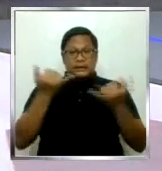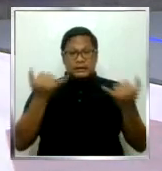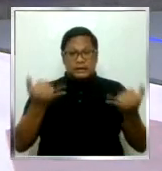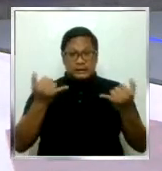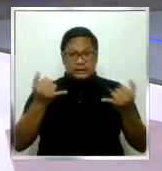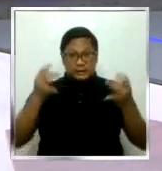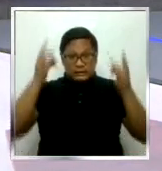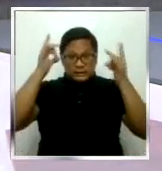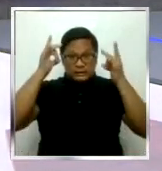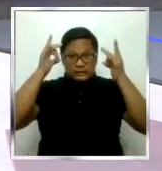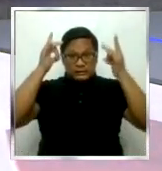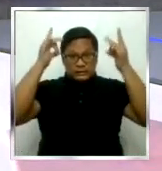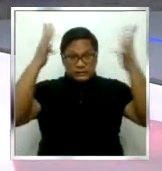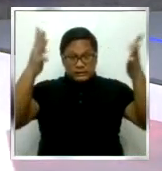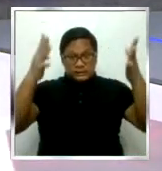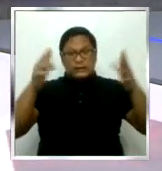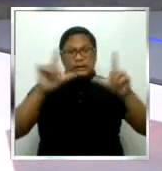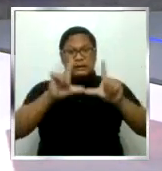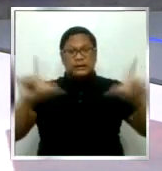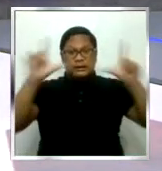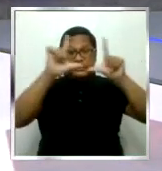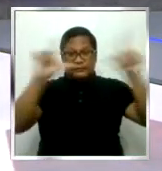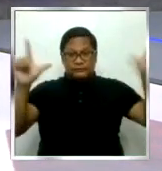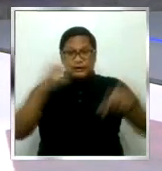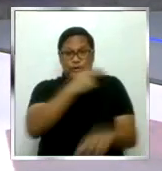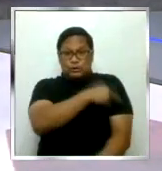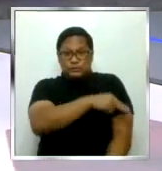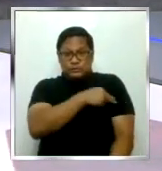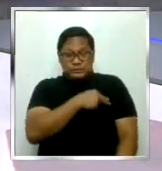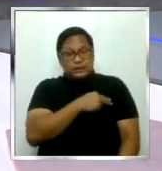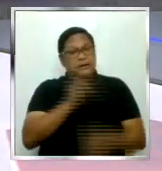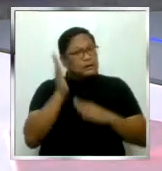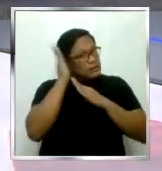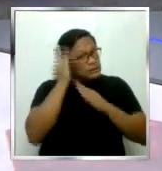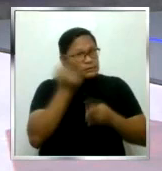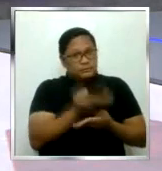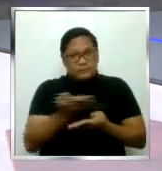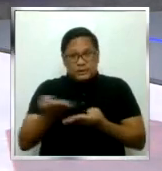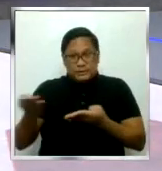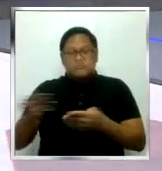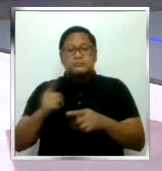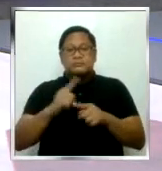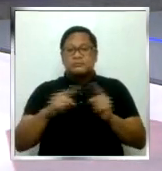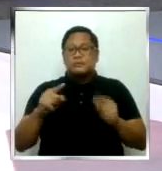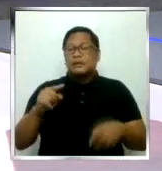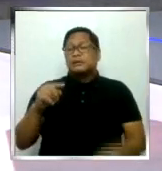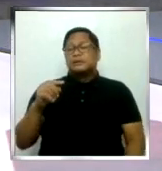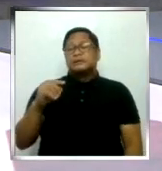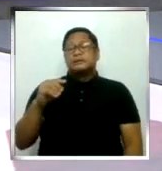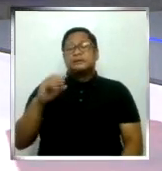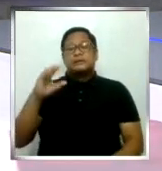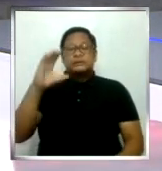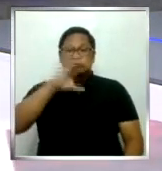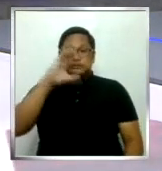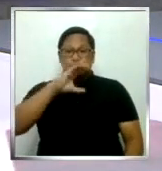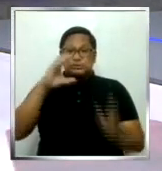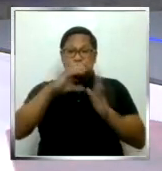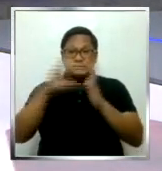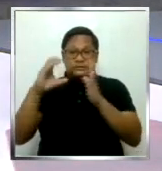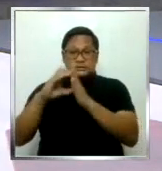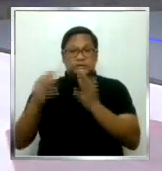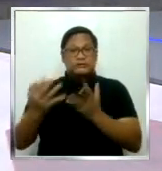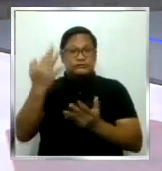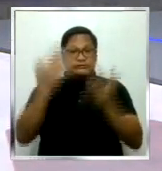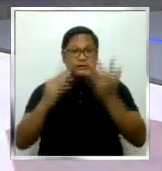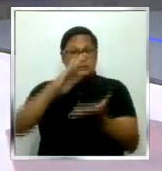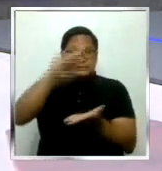ng mga pribadong ospital ng Cebu City. Pero malaking tulong ngayon ang Cebu City Quarantine Center kung saan dinadala ang mga mild at